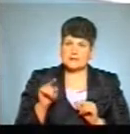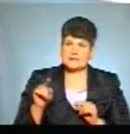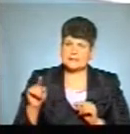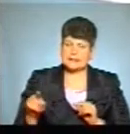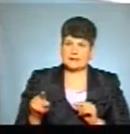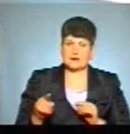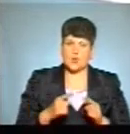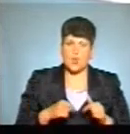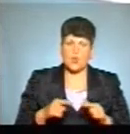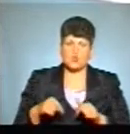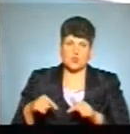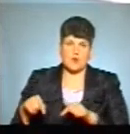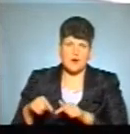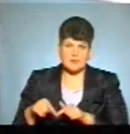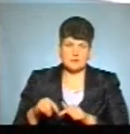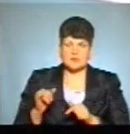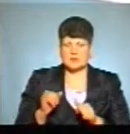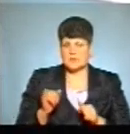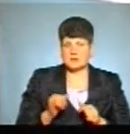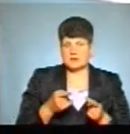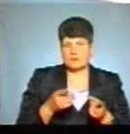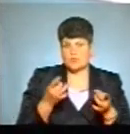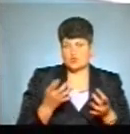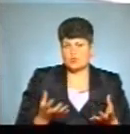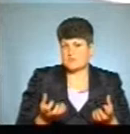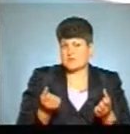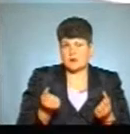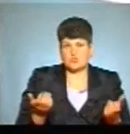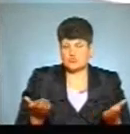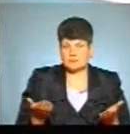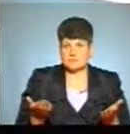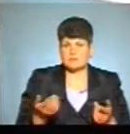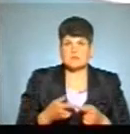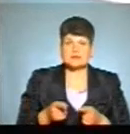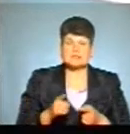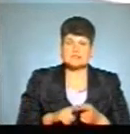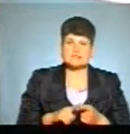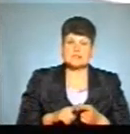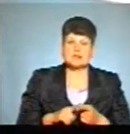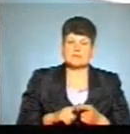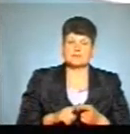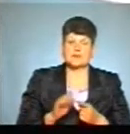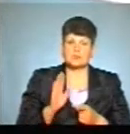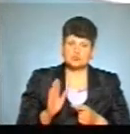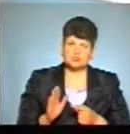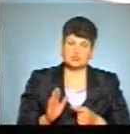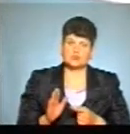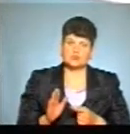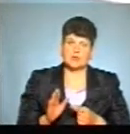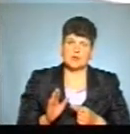мажоритарних виборчих округах і там просто там підтримуєте. Ну, тобто, власне, це буде в певній мірі